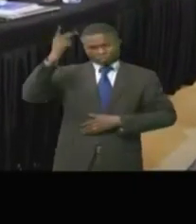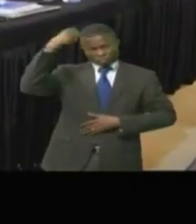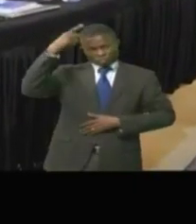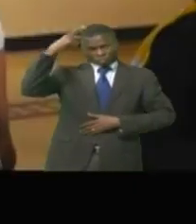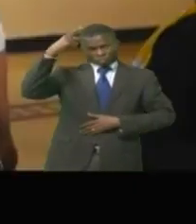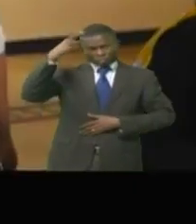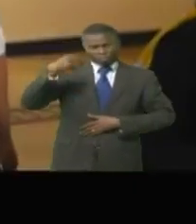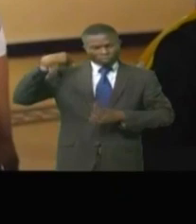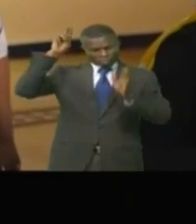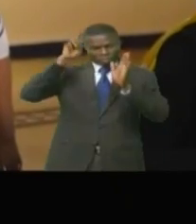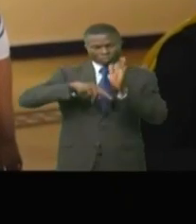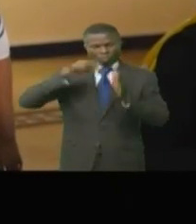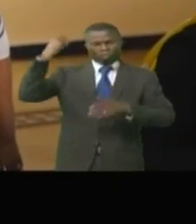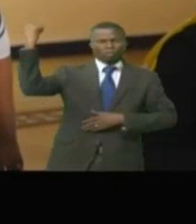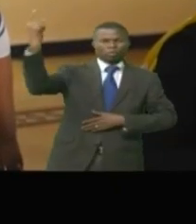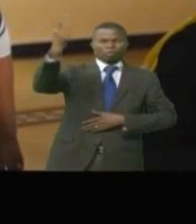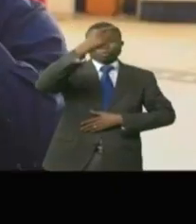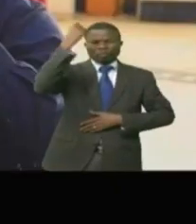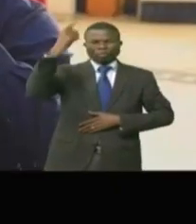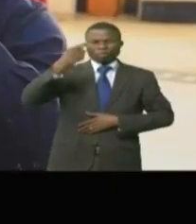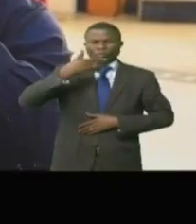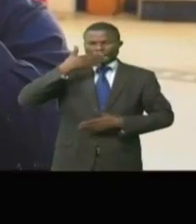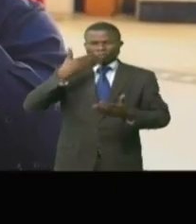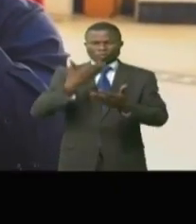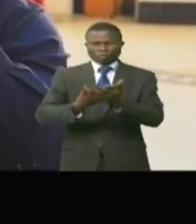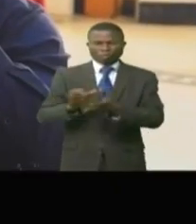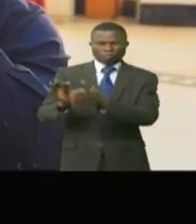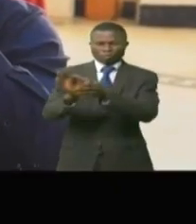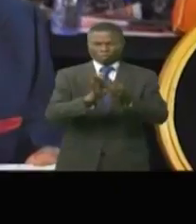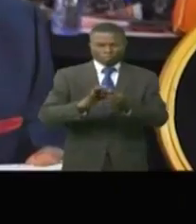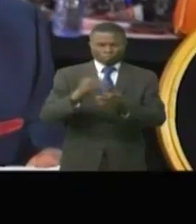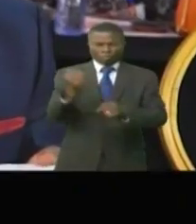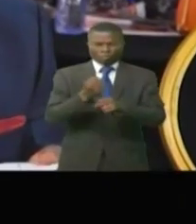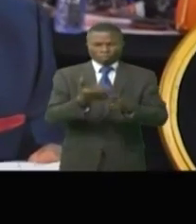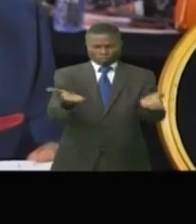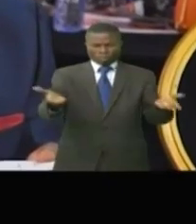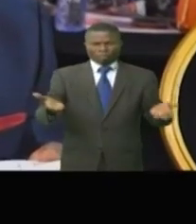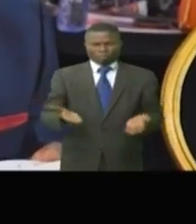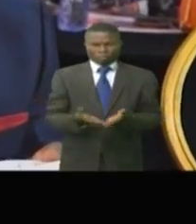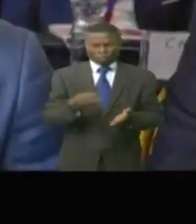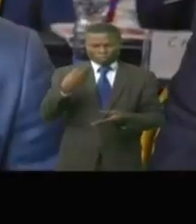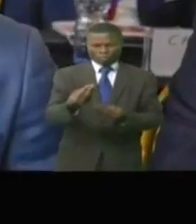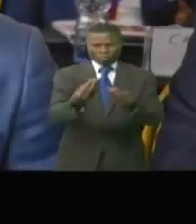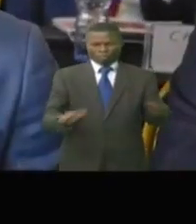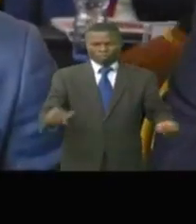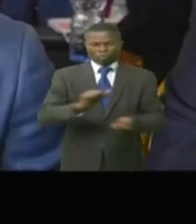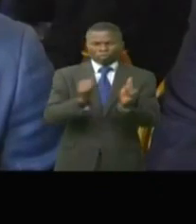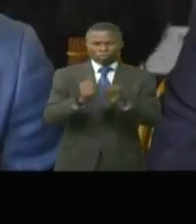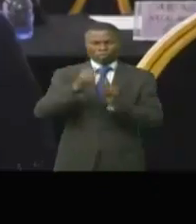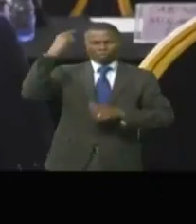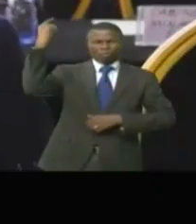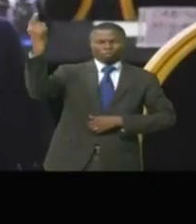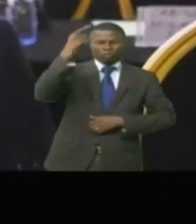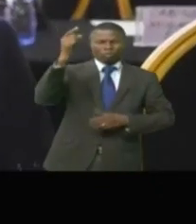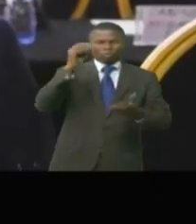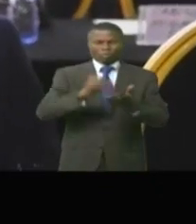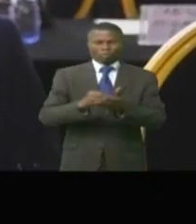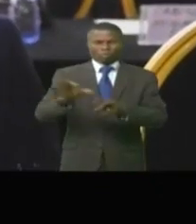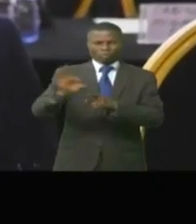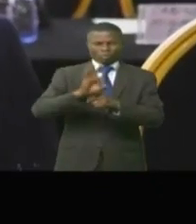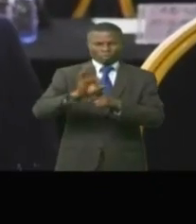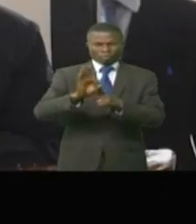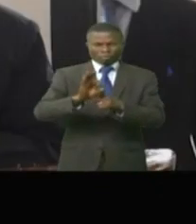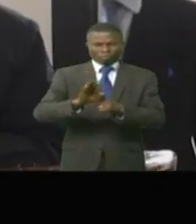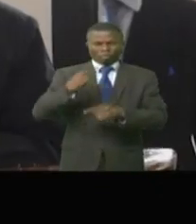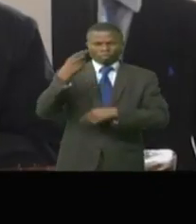la gouvernance humanitaire et la bonne coordination des actions de terrain pour résorber la crise humanitaire. Il s'y est dénoté que cet atelier qui s'étend